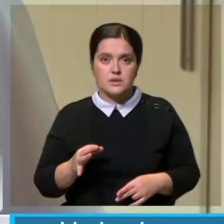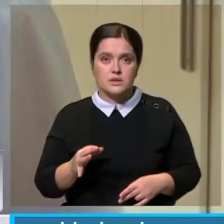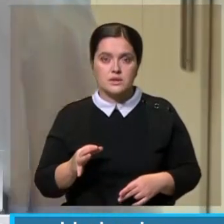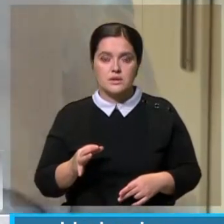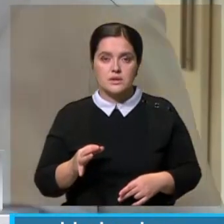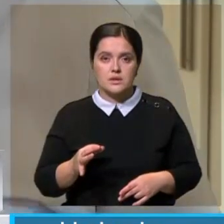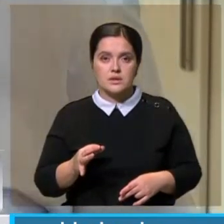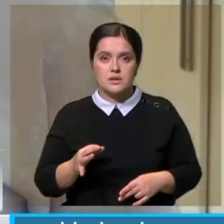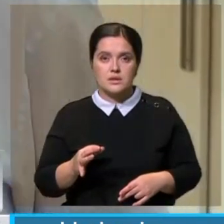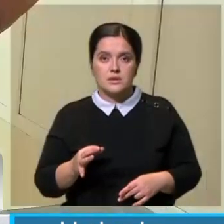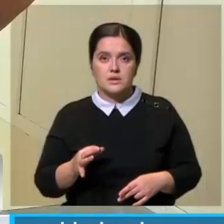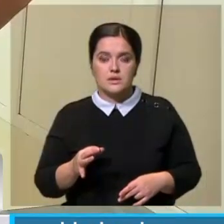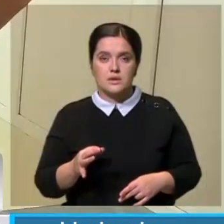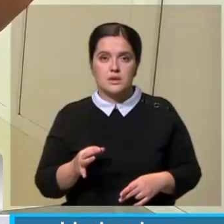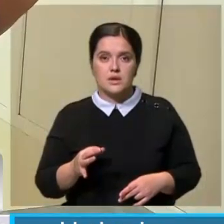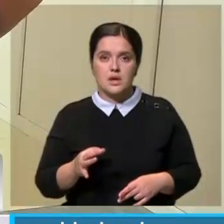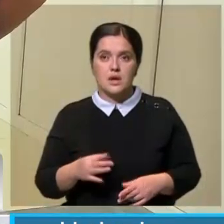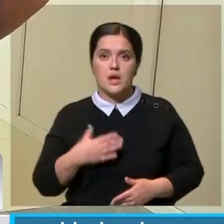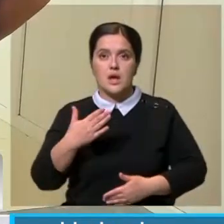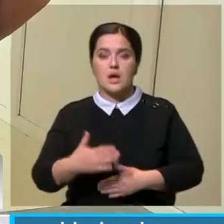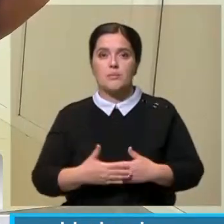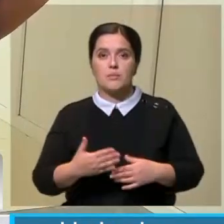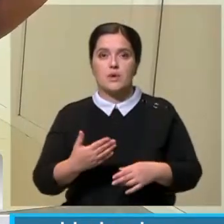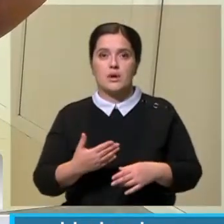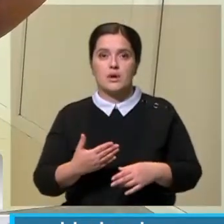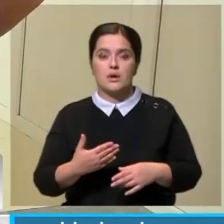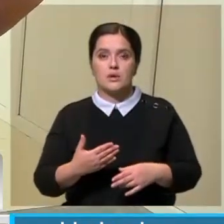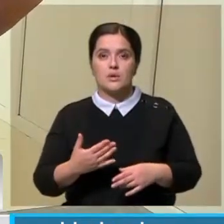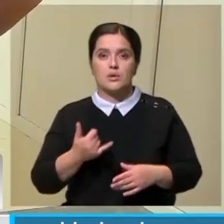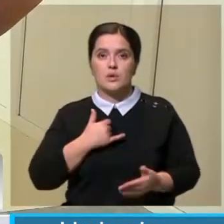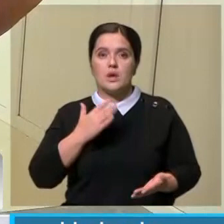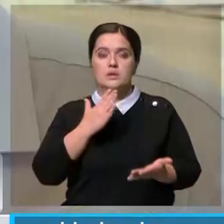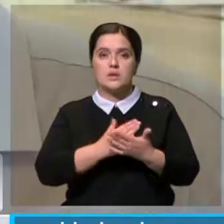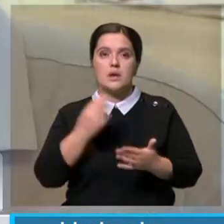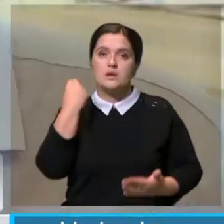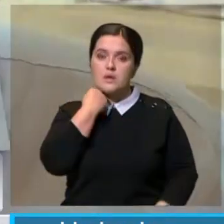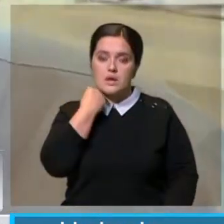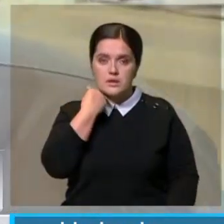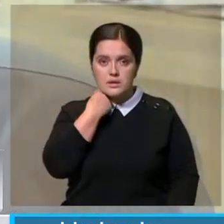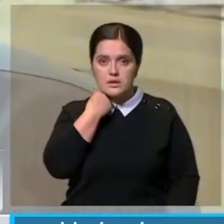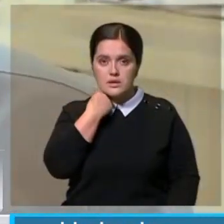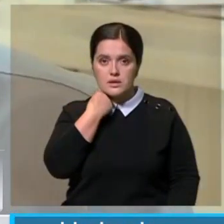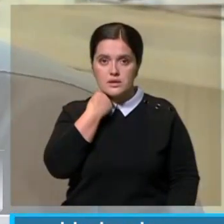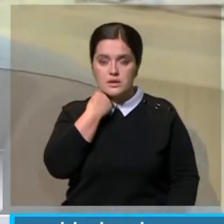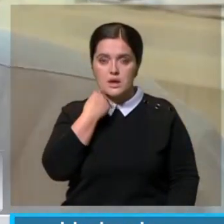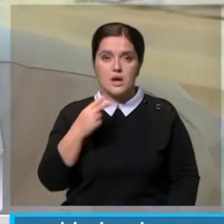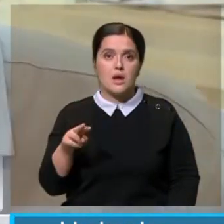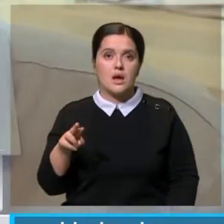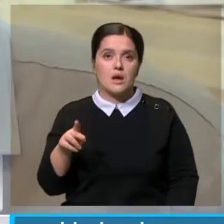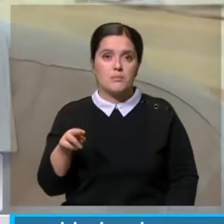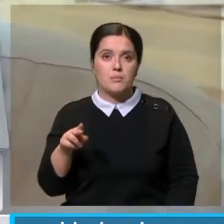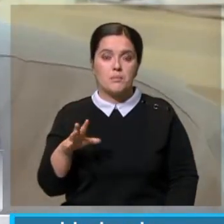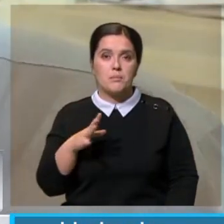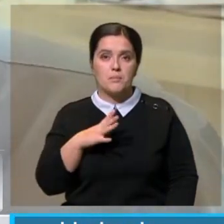к отопительным периодам мы готовы. Перед Костромсаймаком у нас есть текущие долги, если на пятницу у нас было